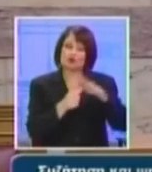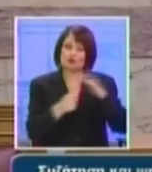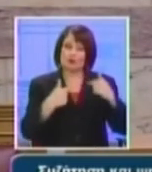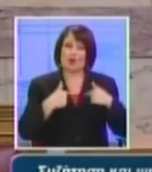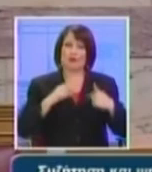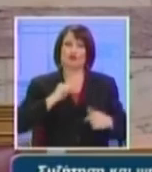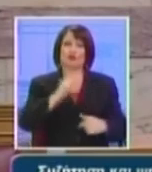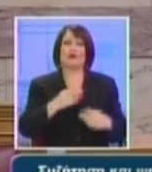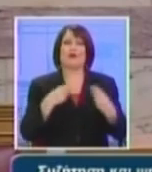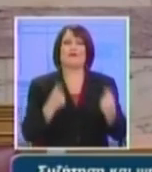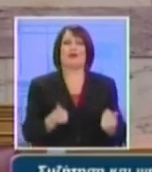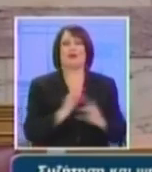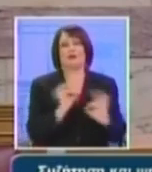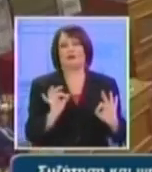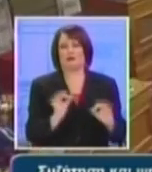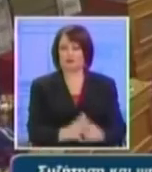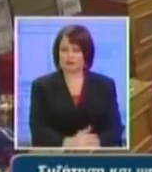Πρόεδρος.